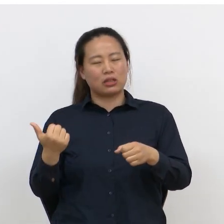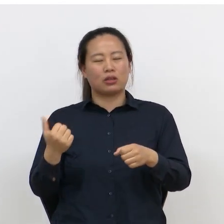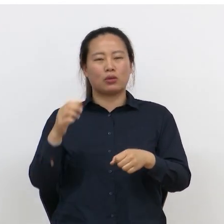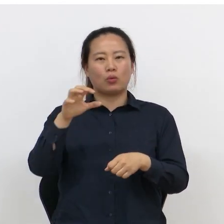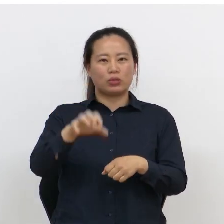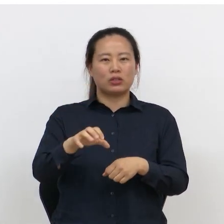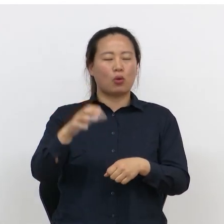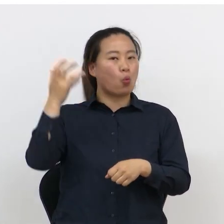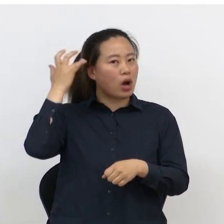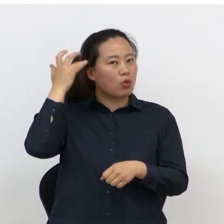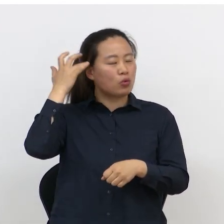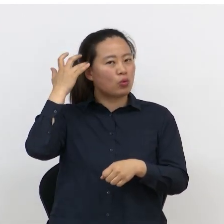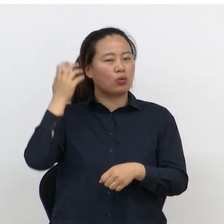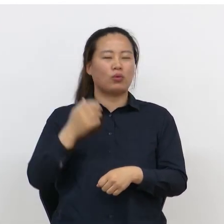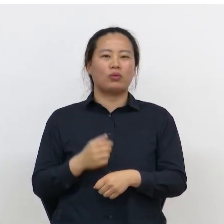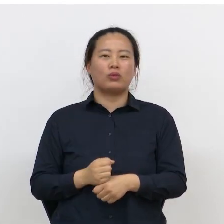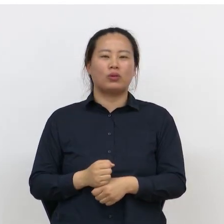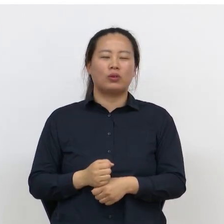듣게 하고 그렇게 해서